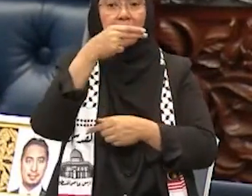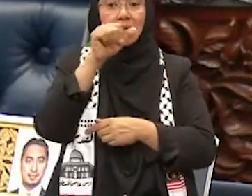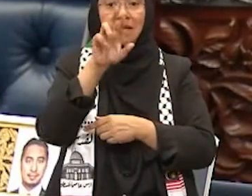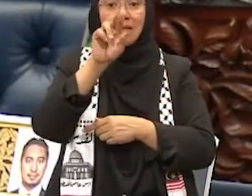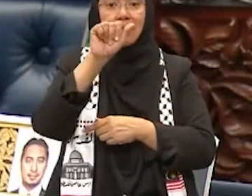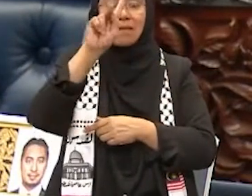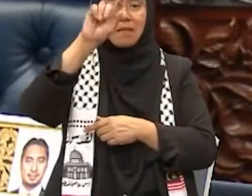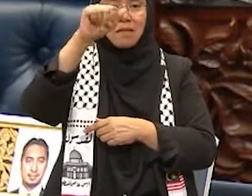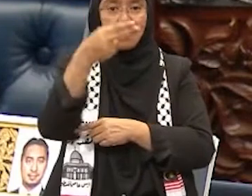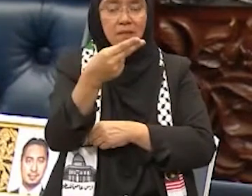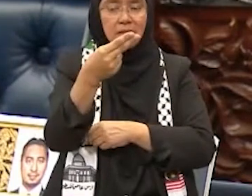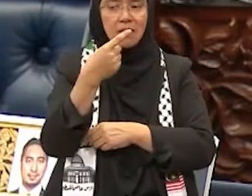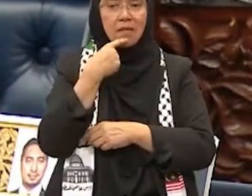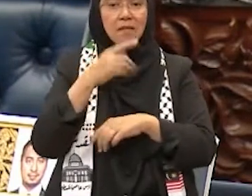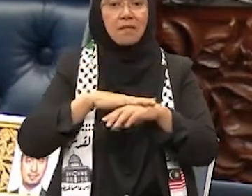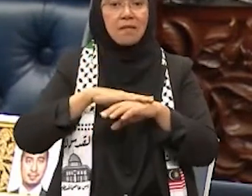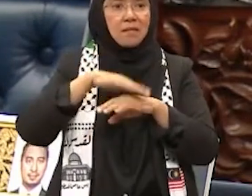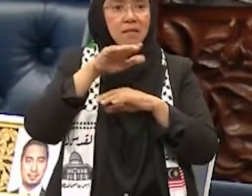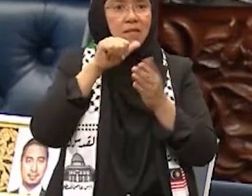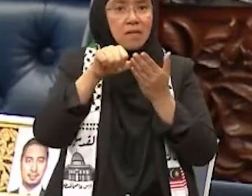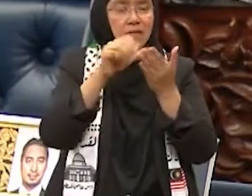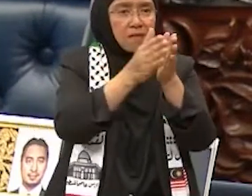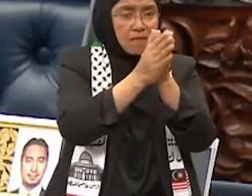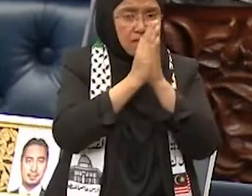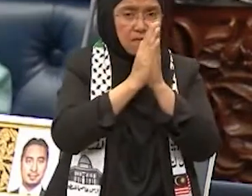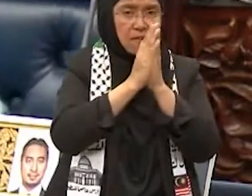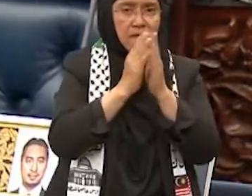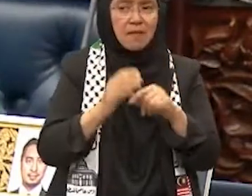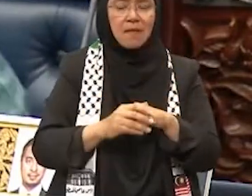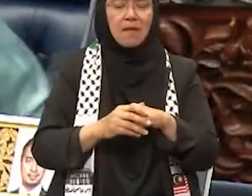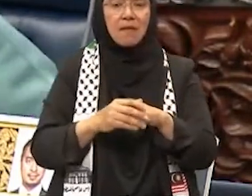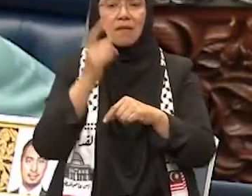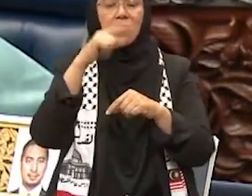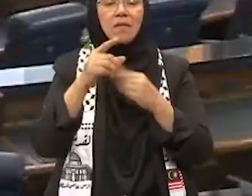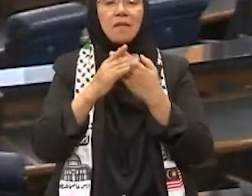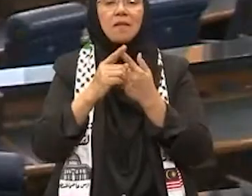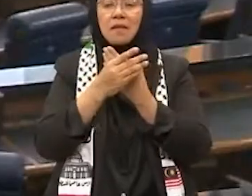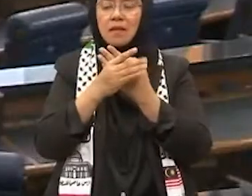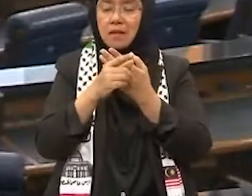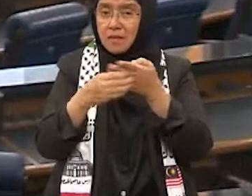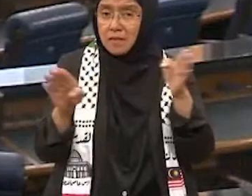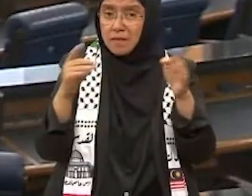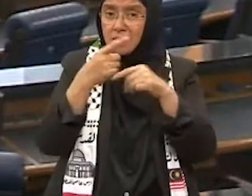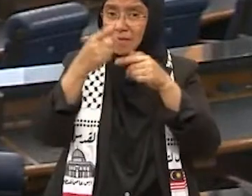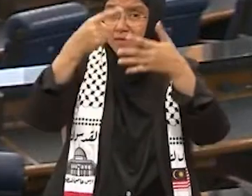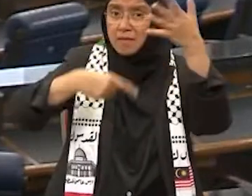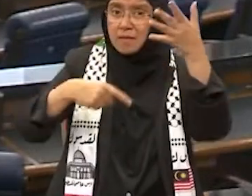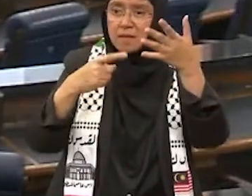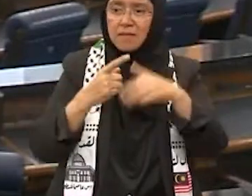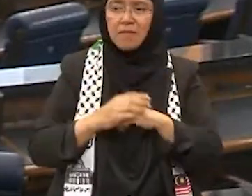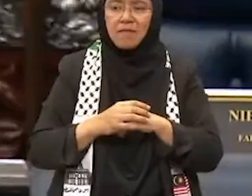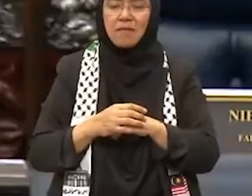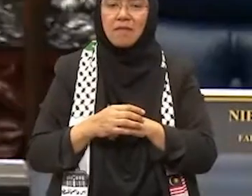fikir kalau menteri boleh isytihar dalam dewan ini ini satu tindakan yang bagus terima kasih menteri yang berhormat menteri kasih Terima Kasih Sahabat